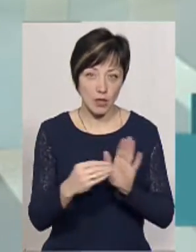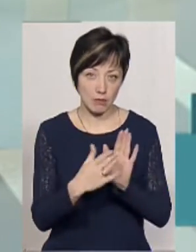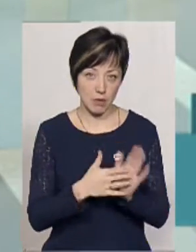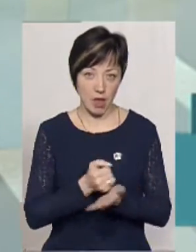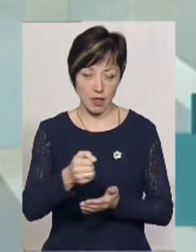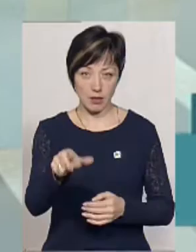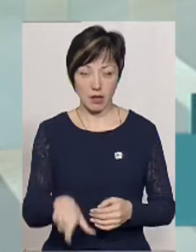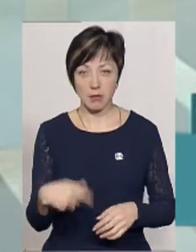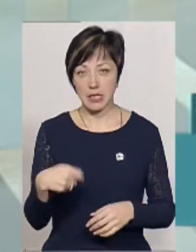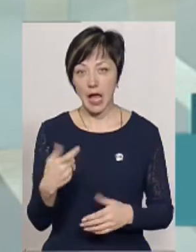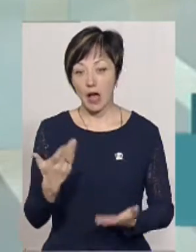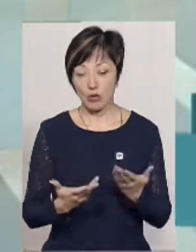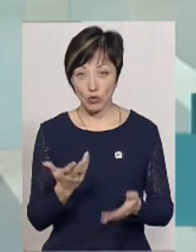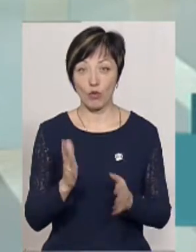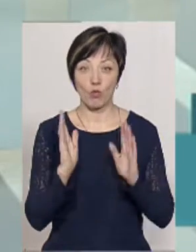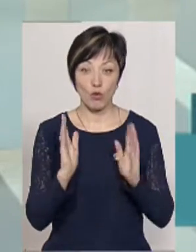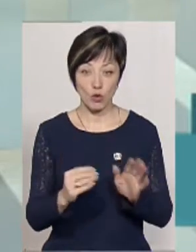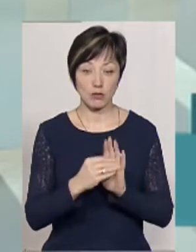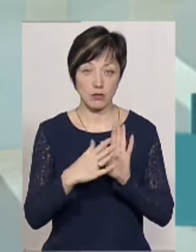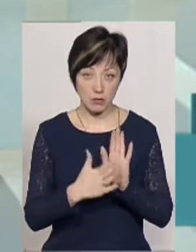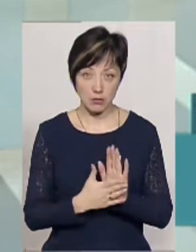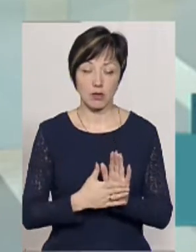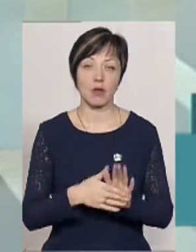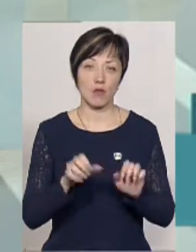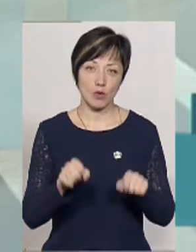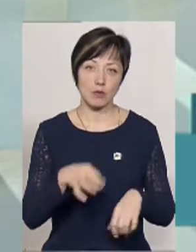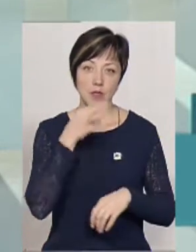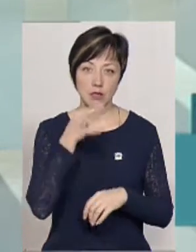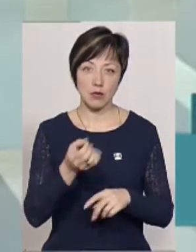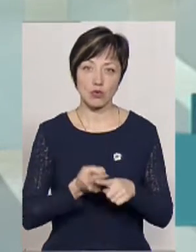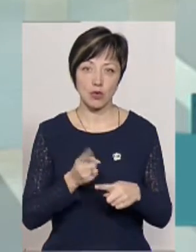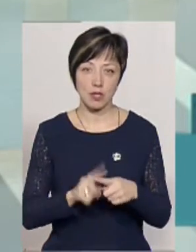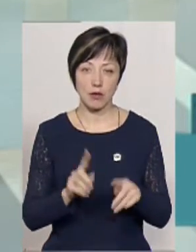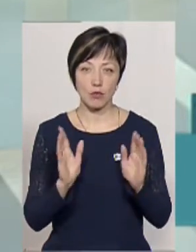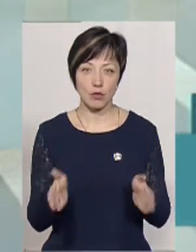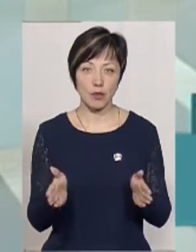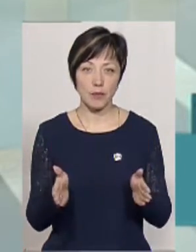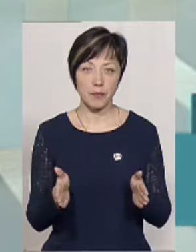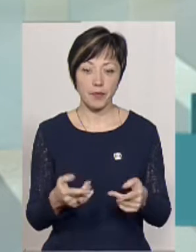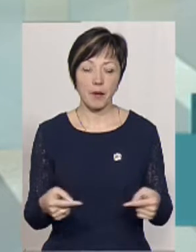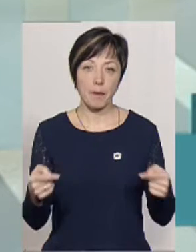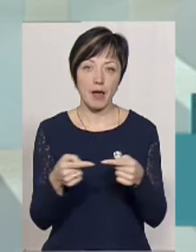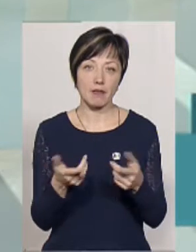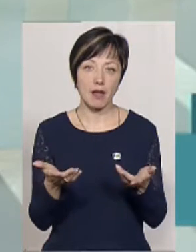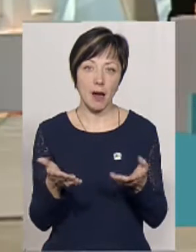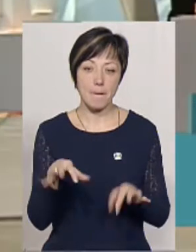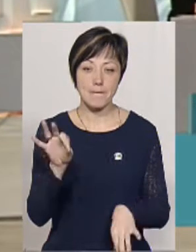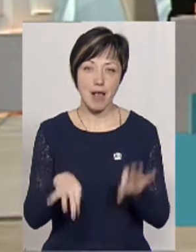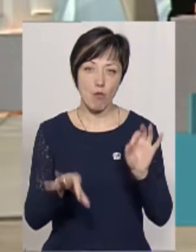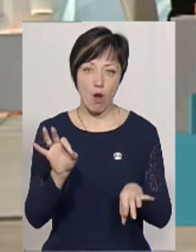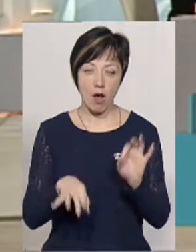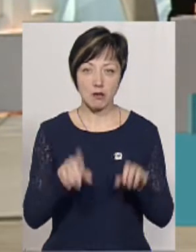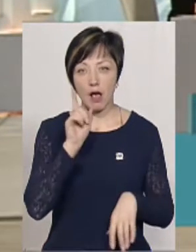президенти. Якщо він йде на вибори, так, тоді ми можемо кваліфікувати, що ось це була, скажімо, така певна маніпуляція. Тобто, а